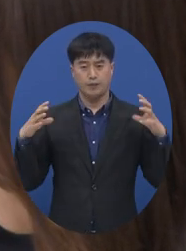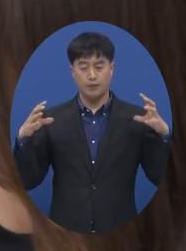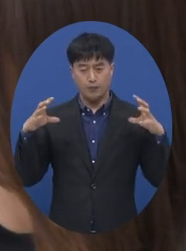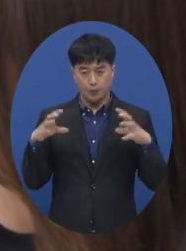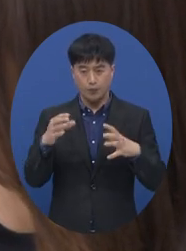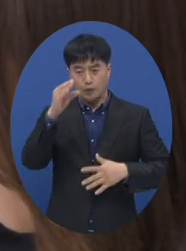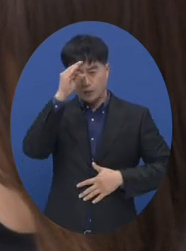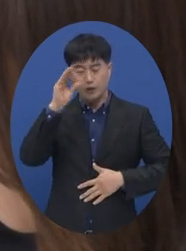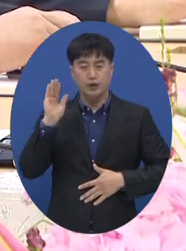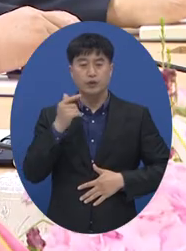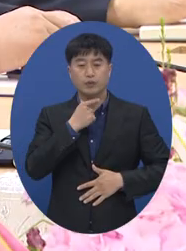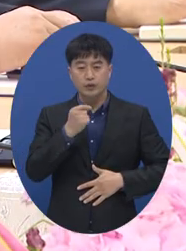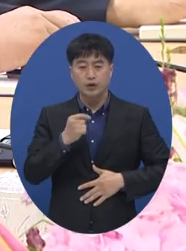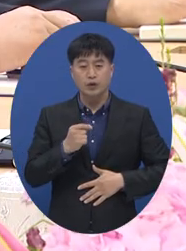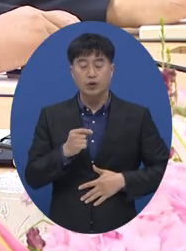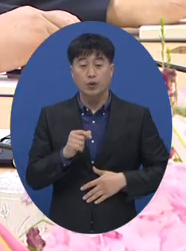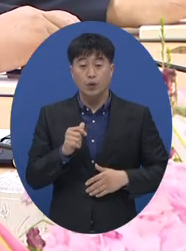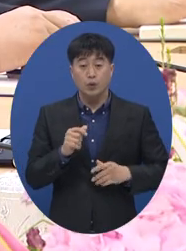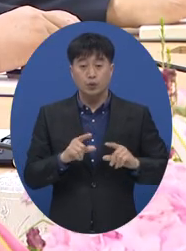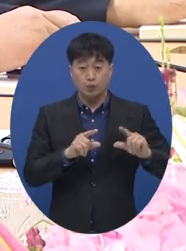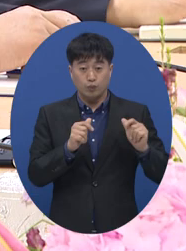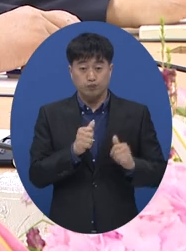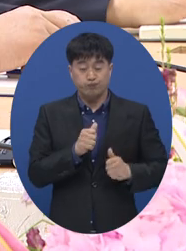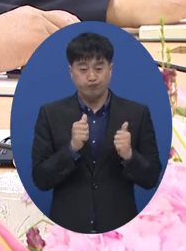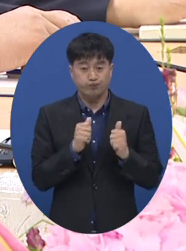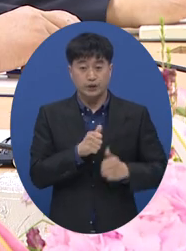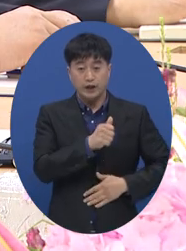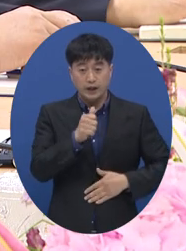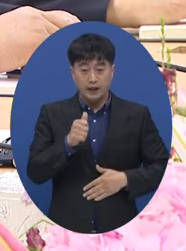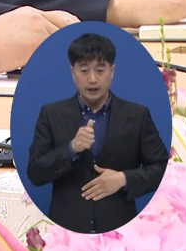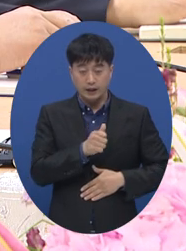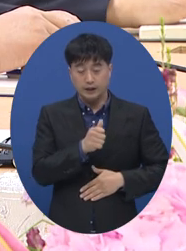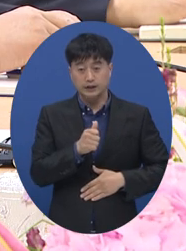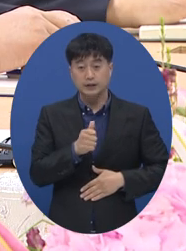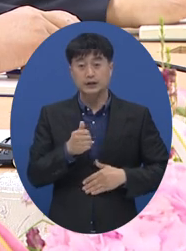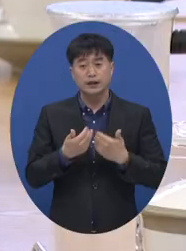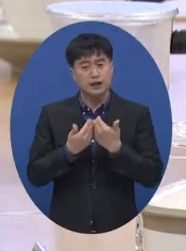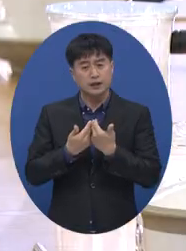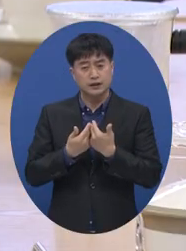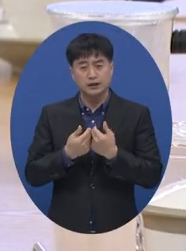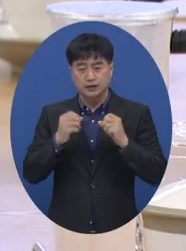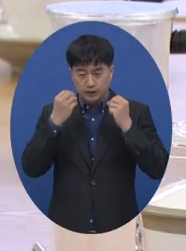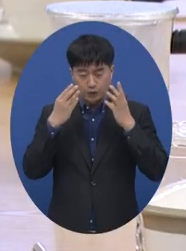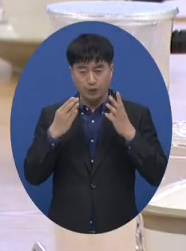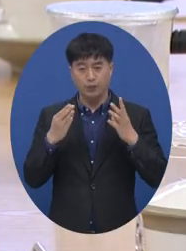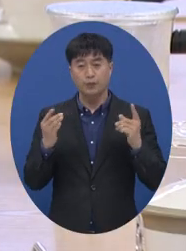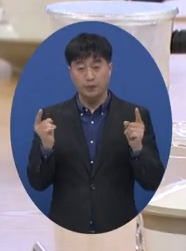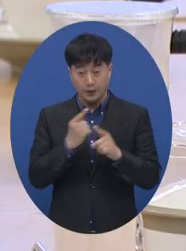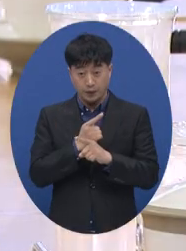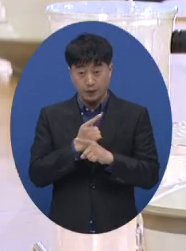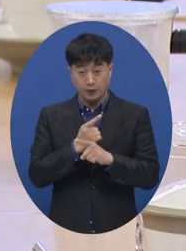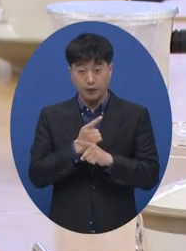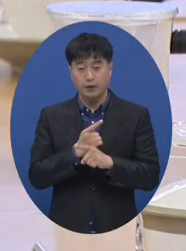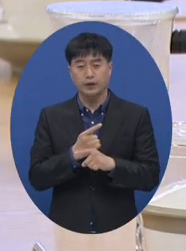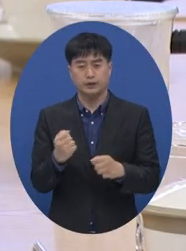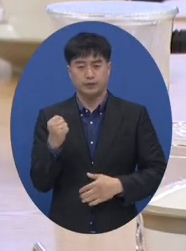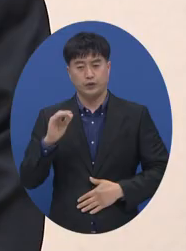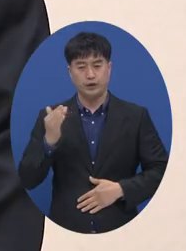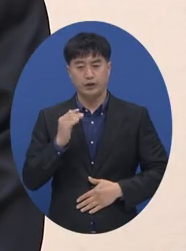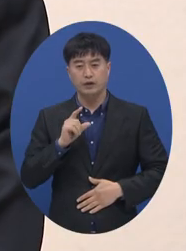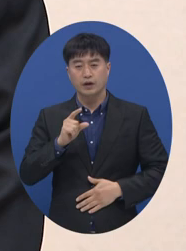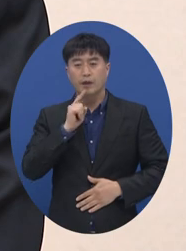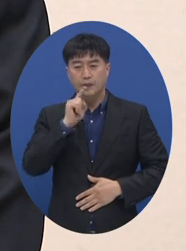바란다며 동북아 지역 발전을 위해 한반도를 둘러싼 대립 분위기를 새로운 발전 에너지로 전환해 나가야 한다고